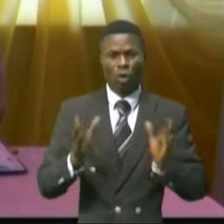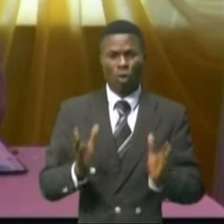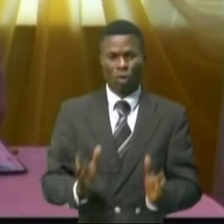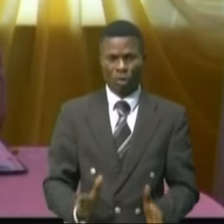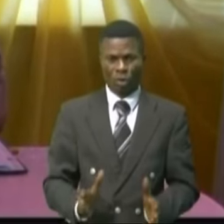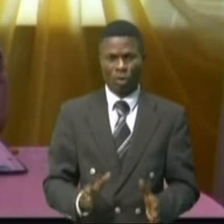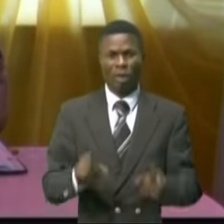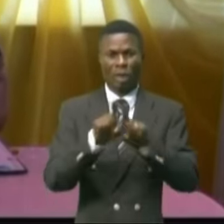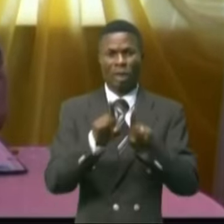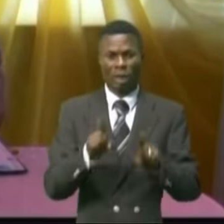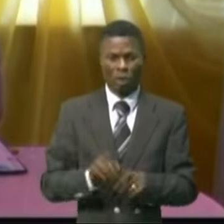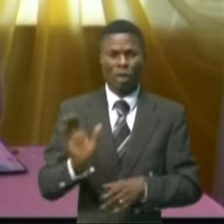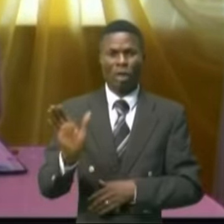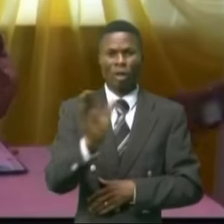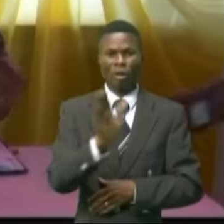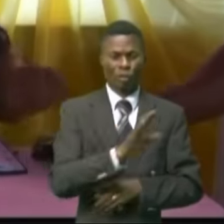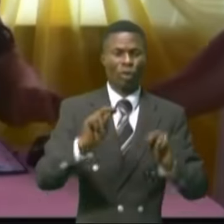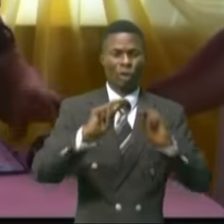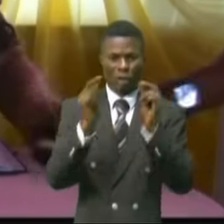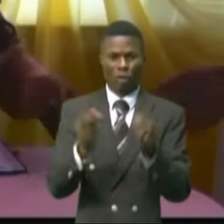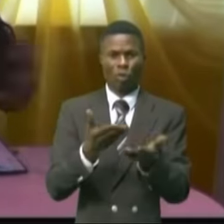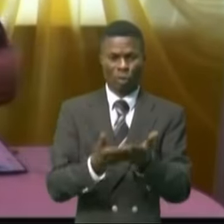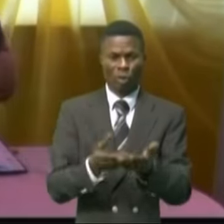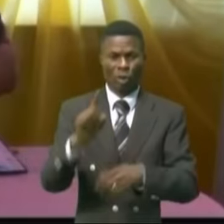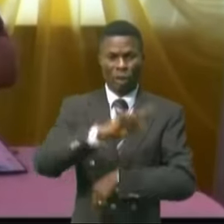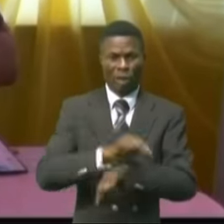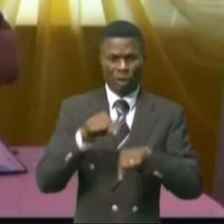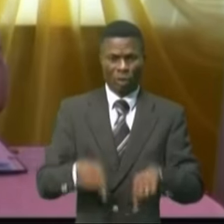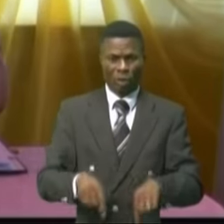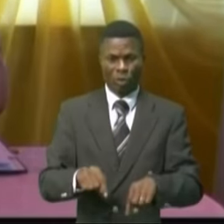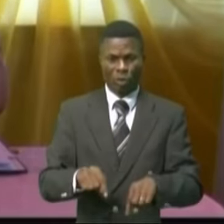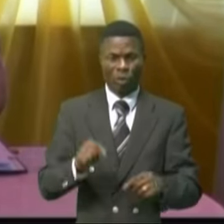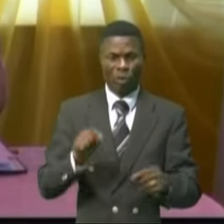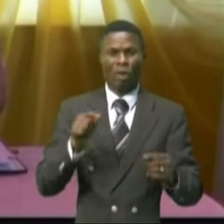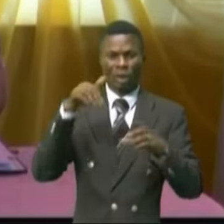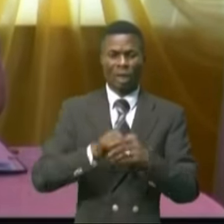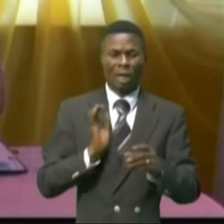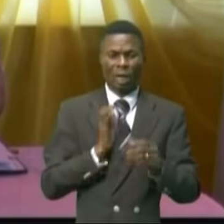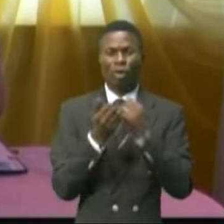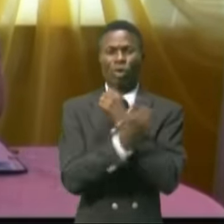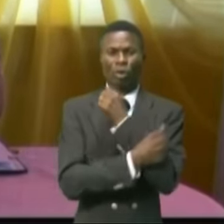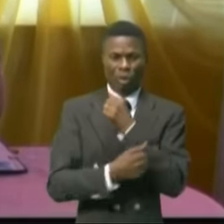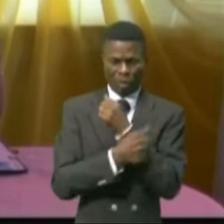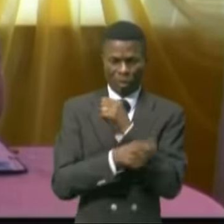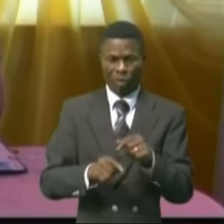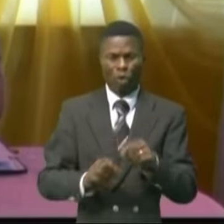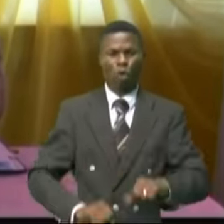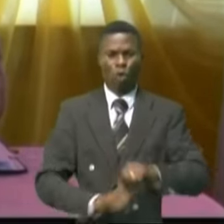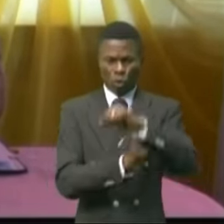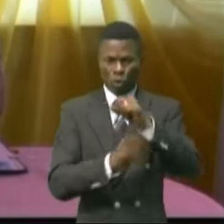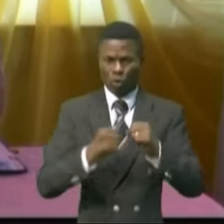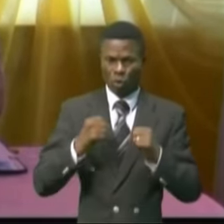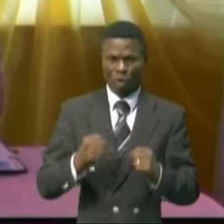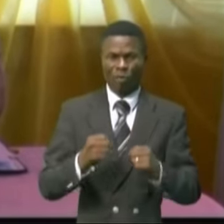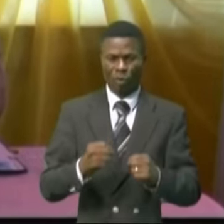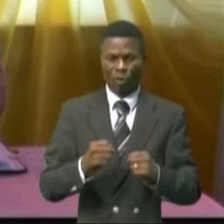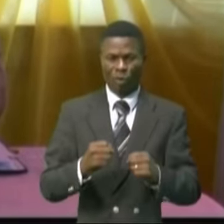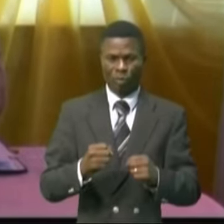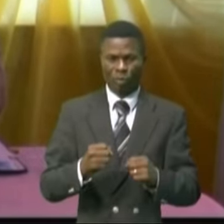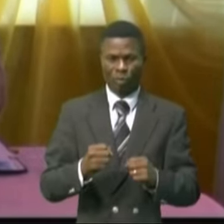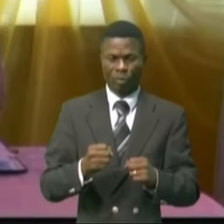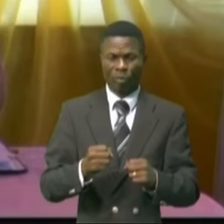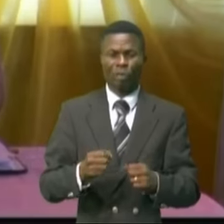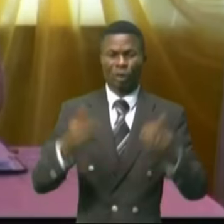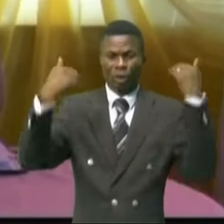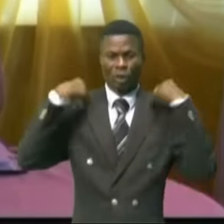que votre délégation. En séjour chez nous, nous devons soutenir les efforts de notre commandant